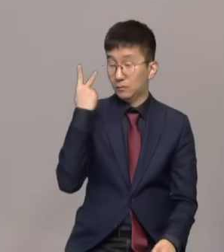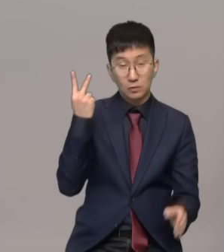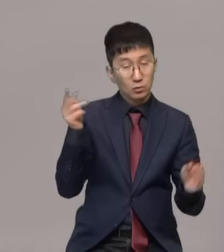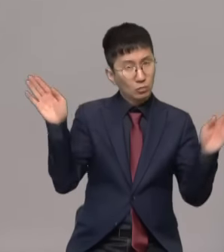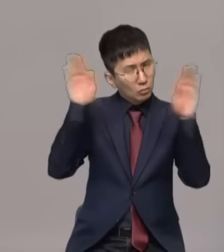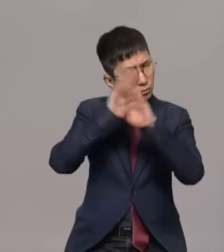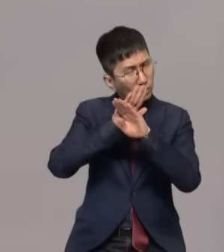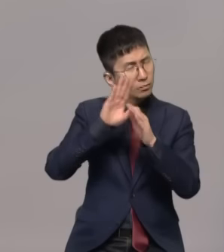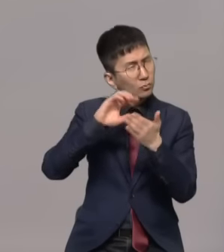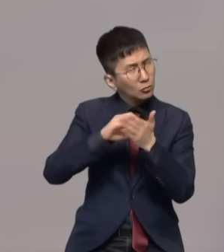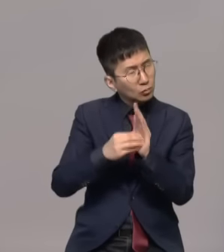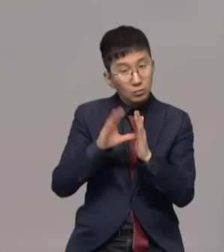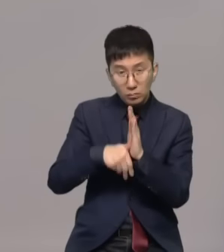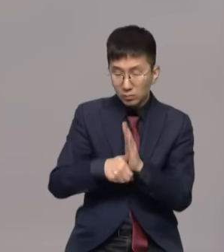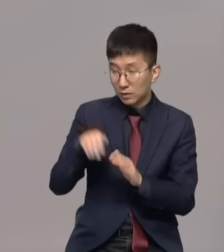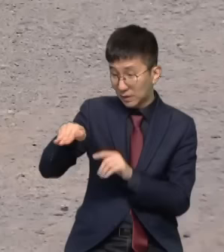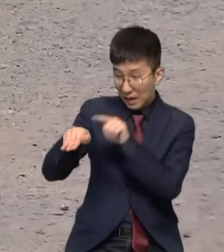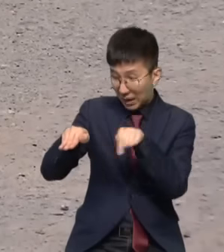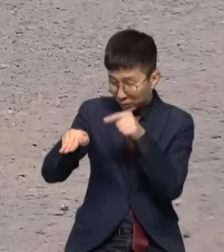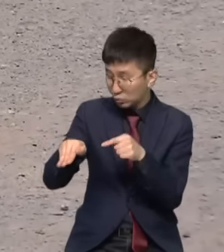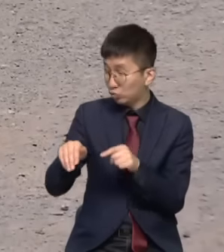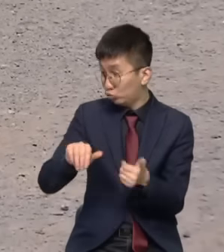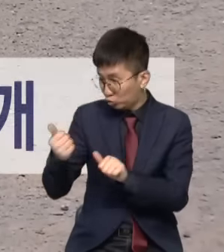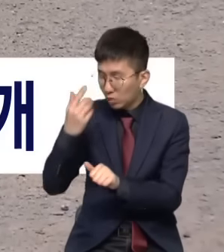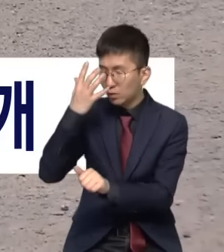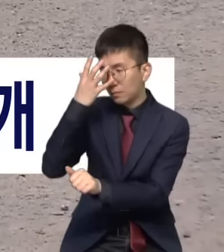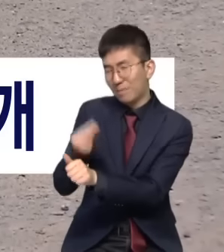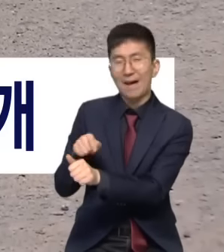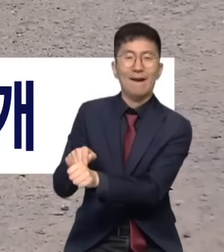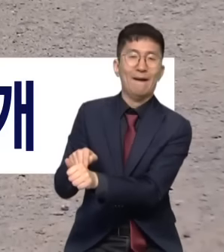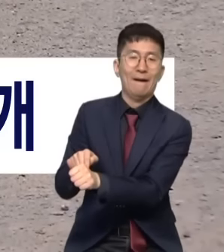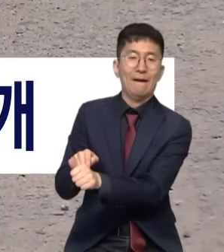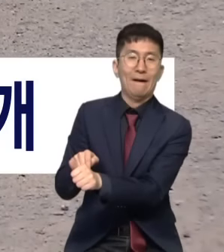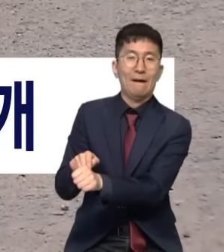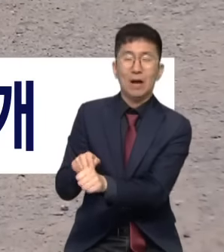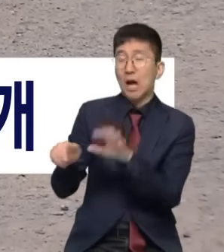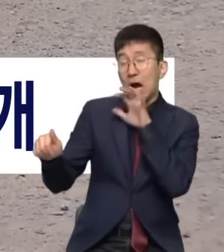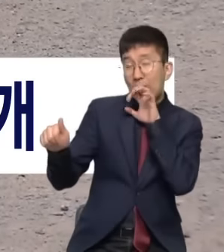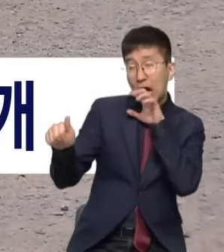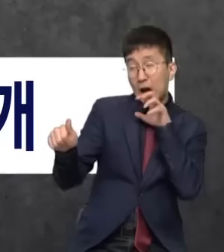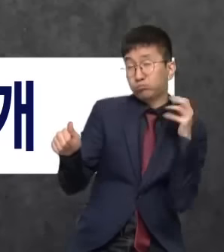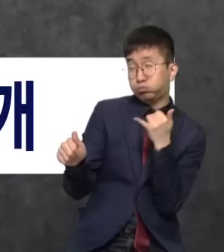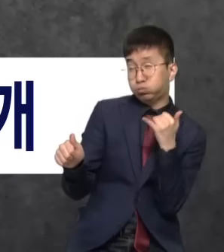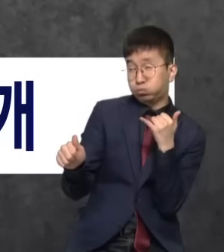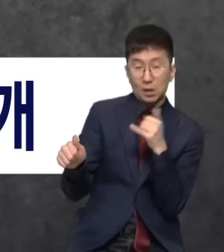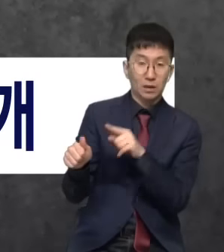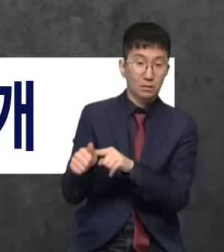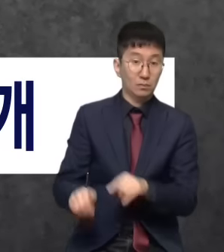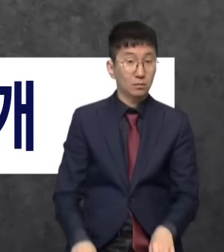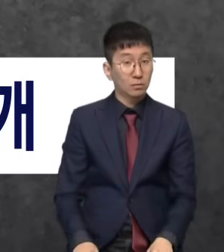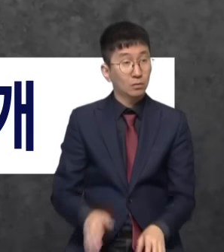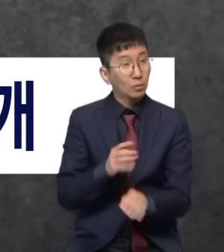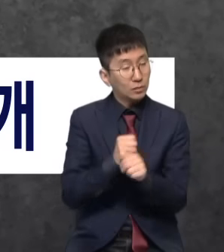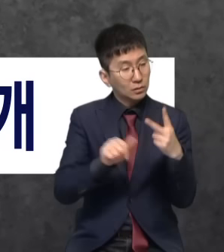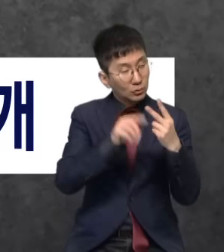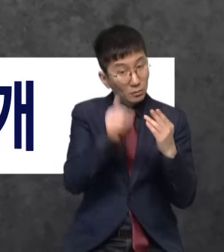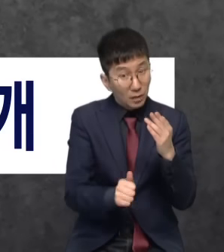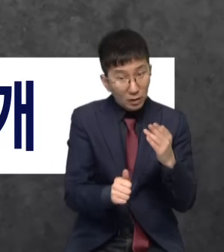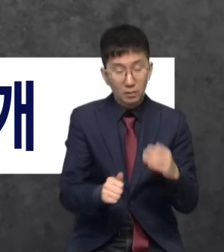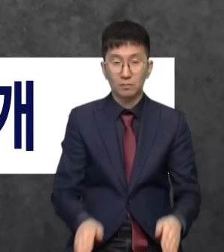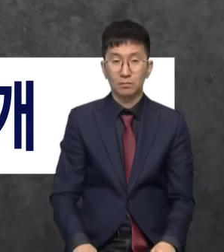안에서 숨진채 발견된는 민원에 시달려 왔습니다 특히 한 온라인 카페에선 지난달말 도로인